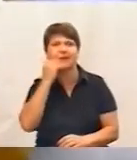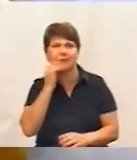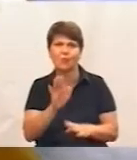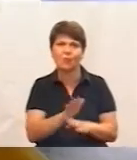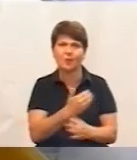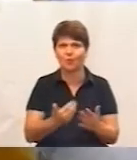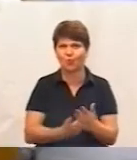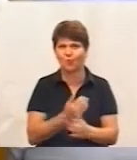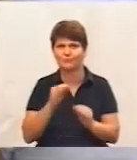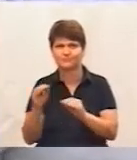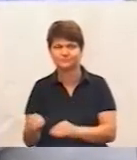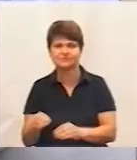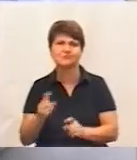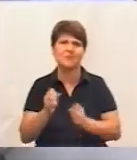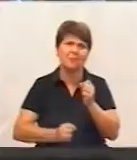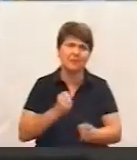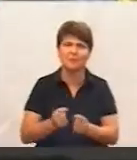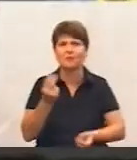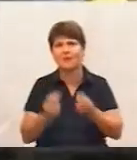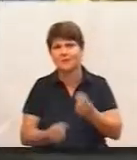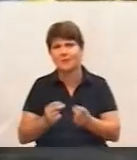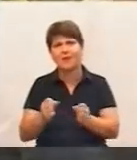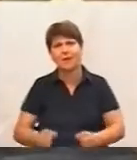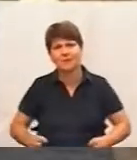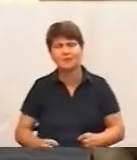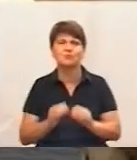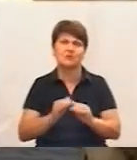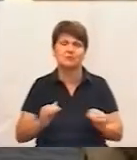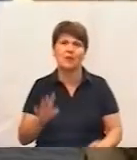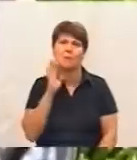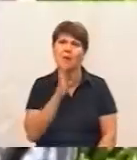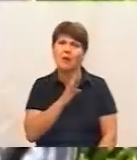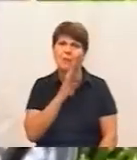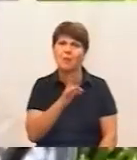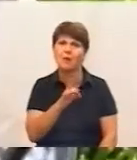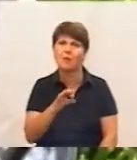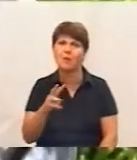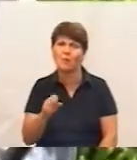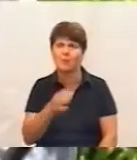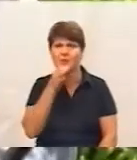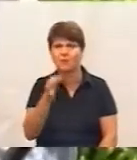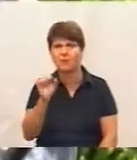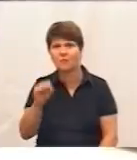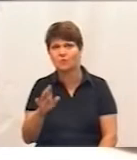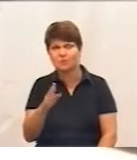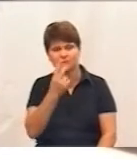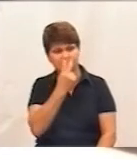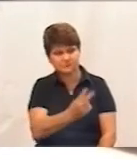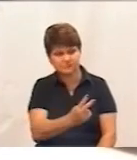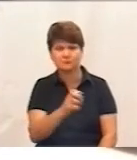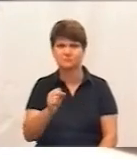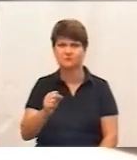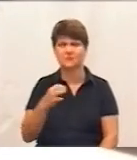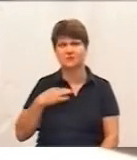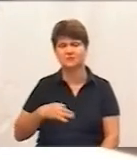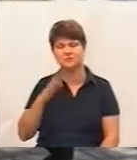Сьогодні тут бігають, граються і катаються діти. Мама Роми Мізюка каже, може хіба що дивитися на них, а син спати. Бо умов